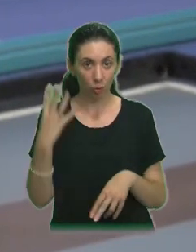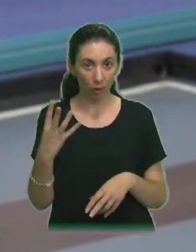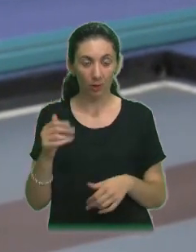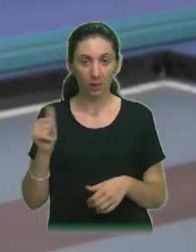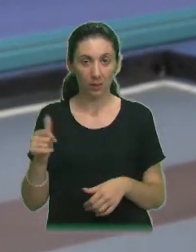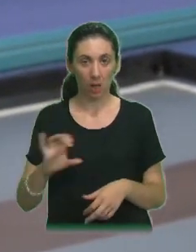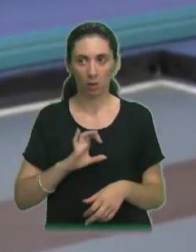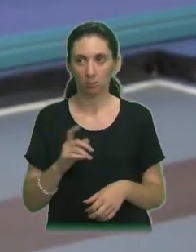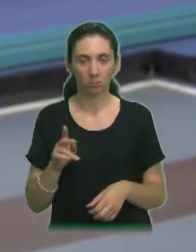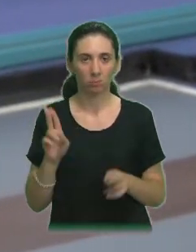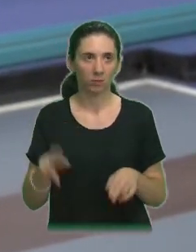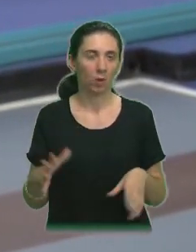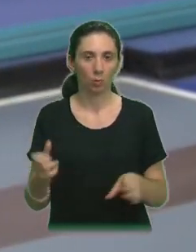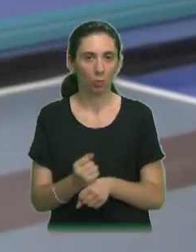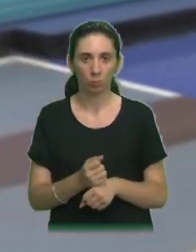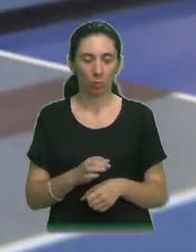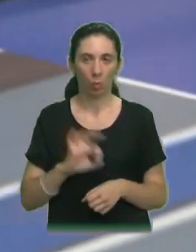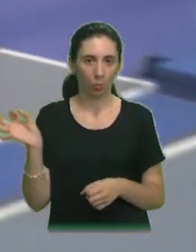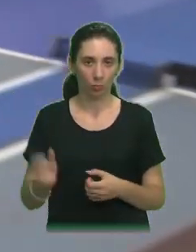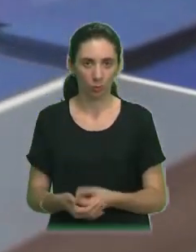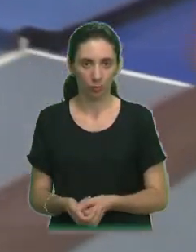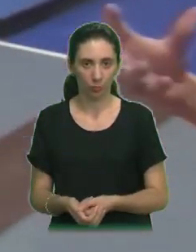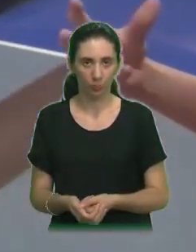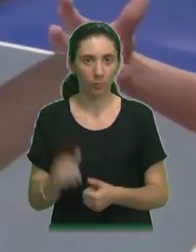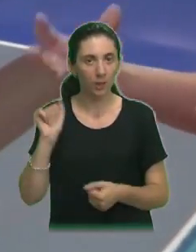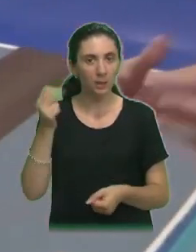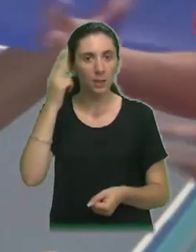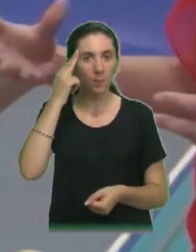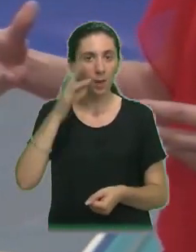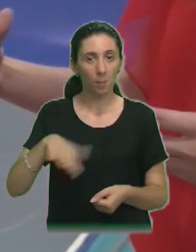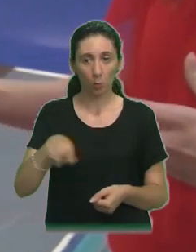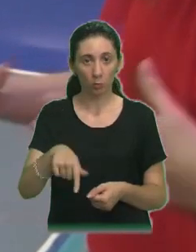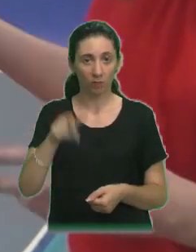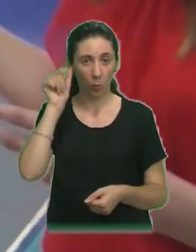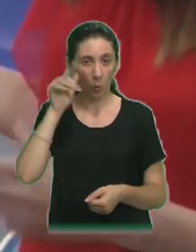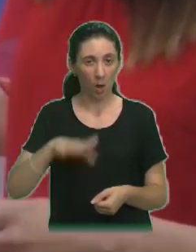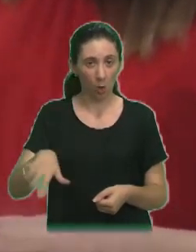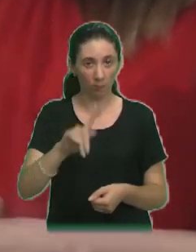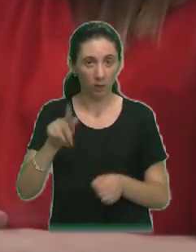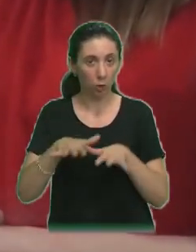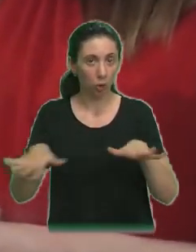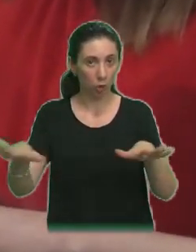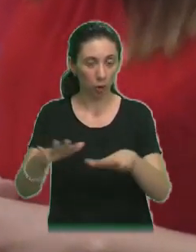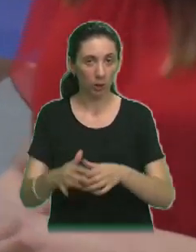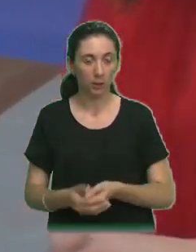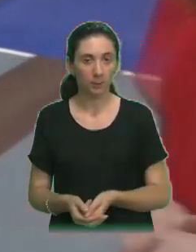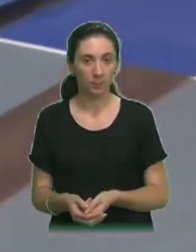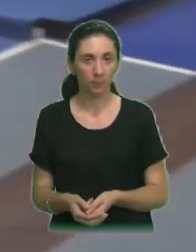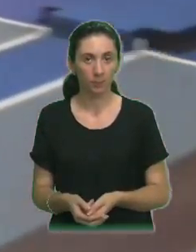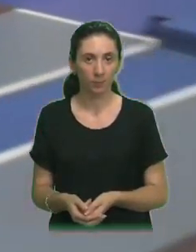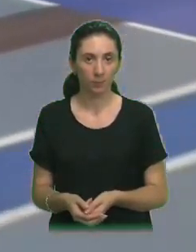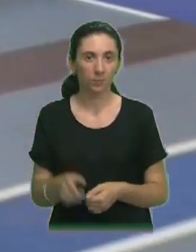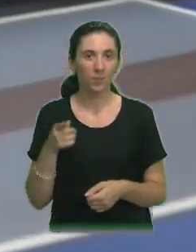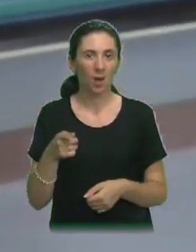je fantastičan uspjeh. Mm-hmm. Jeste li već prepoznati možda ovdje u Karlovcu, a i šire možda? To